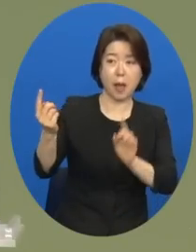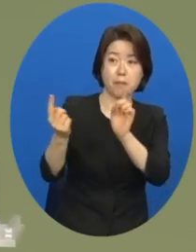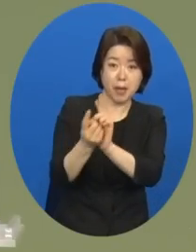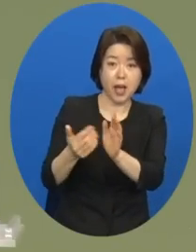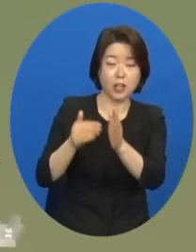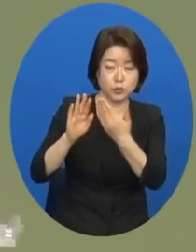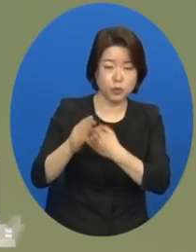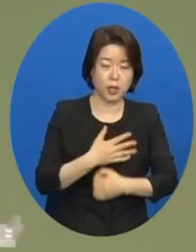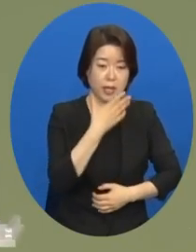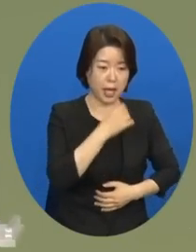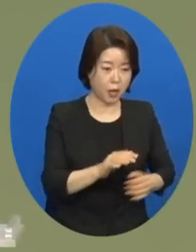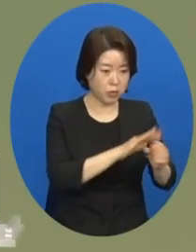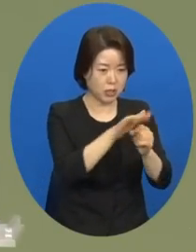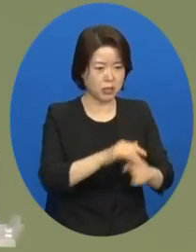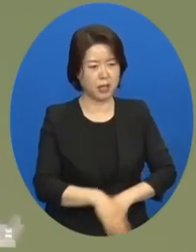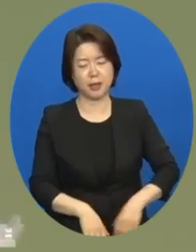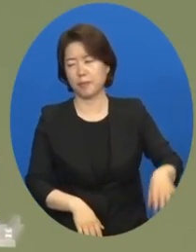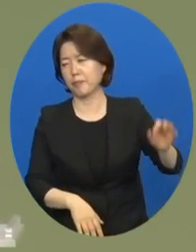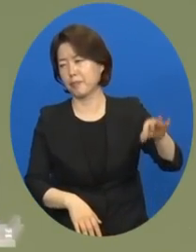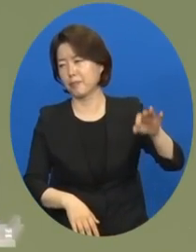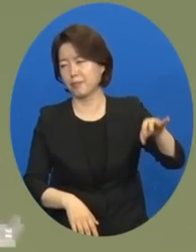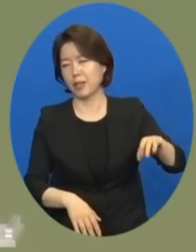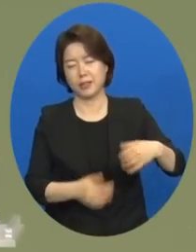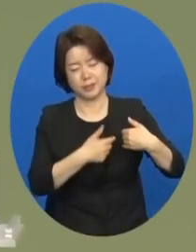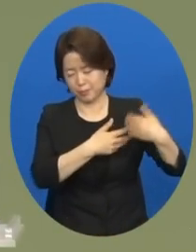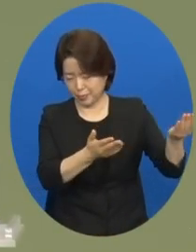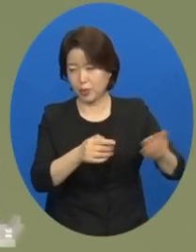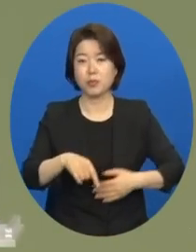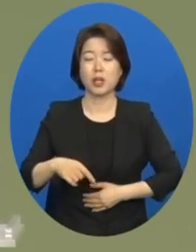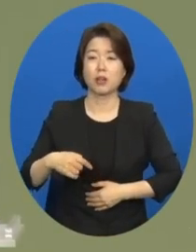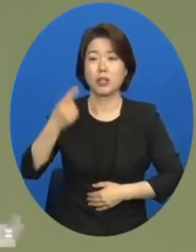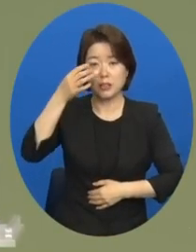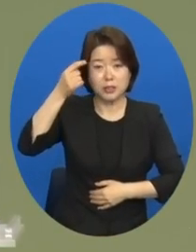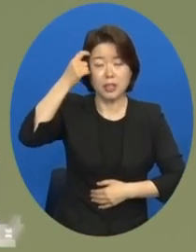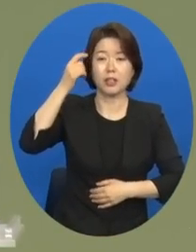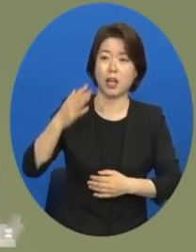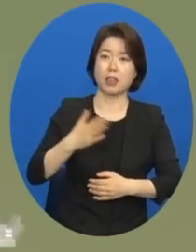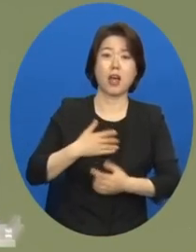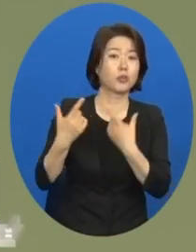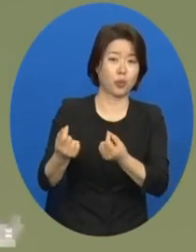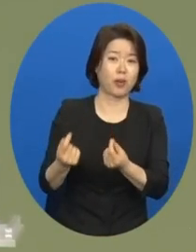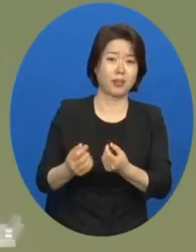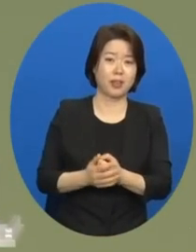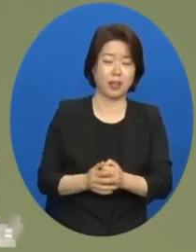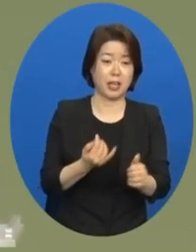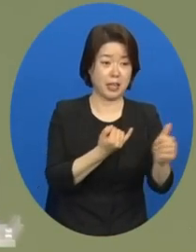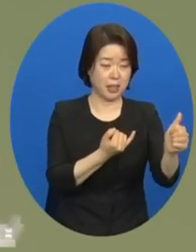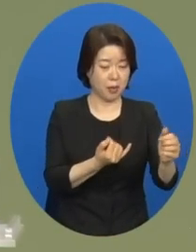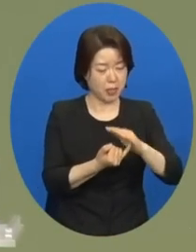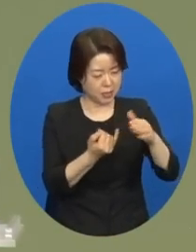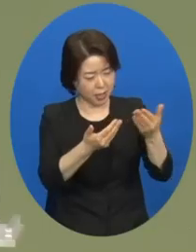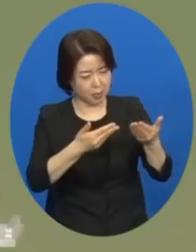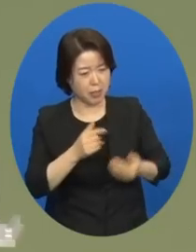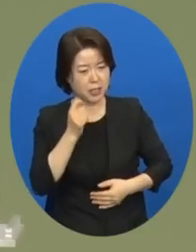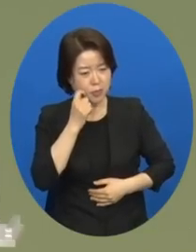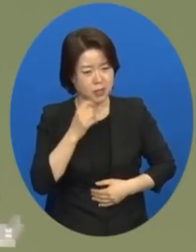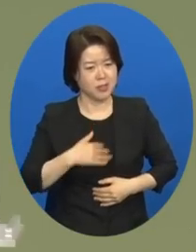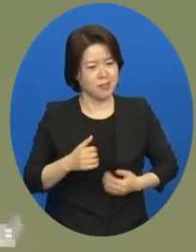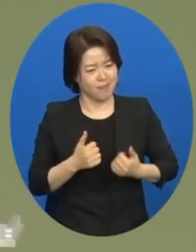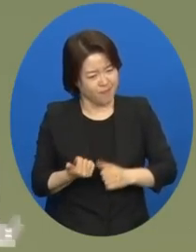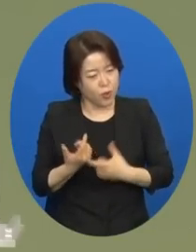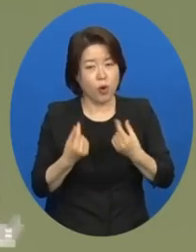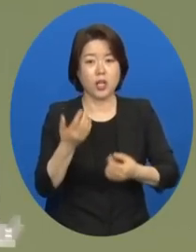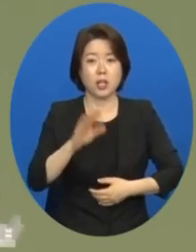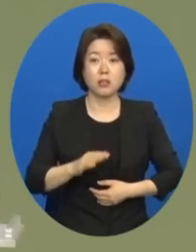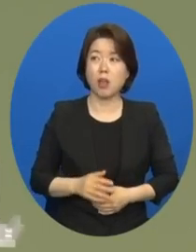아브라함의 사랑이 아무것도 아니라는 걸 깨달았어요 제가 그랬어요 남편 사랑받지 못해서 죽을 것 같았는데